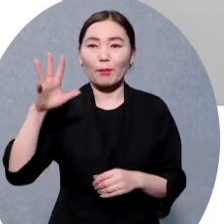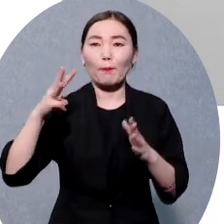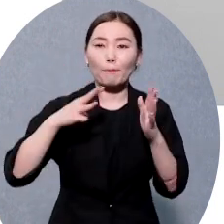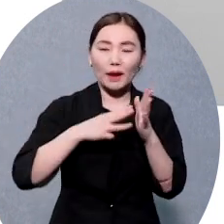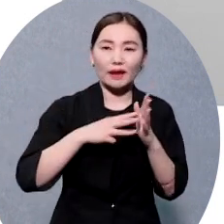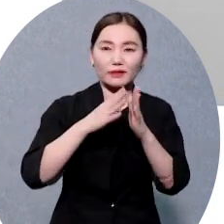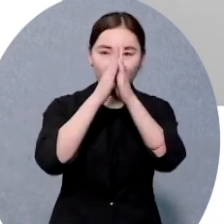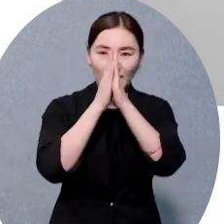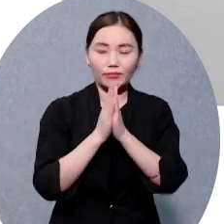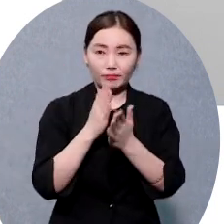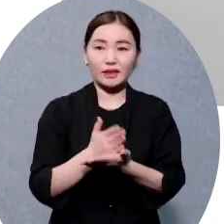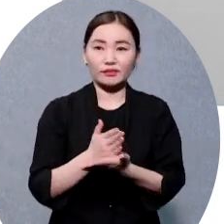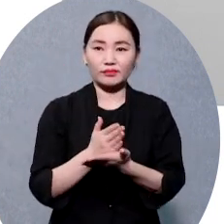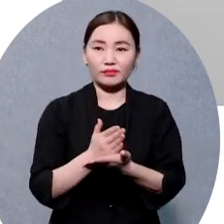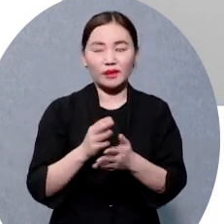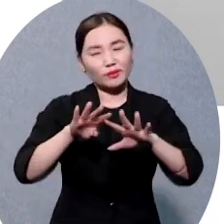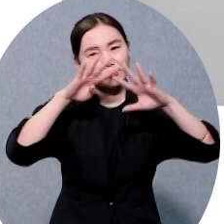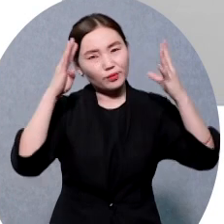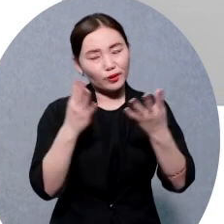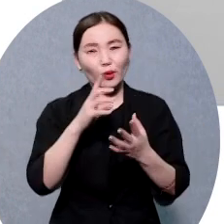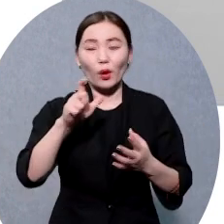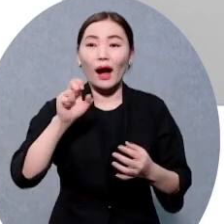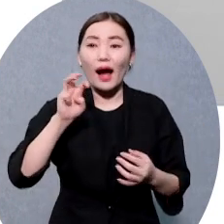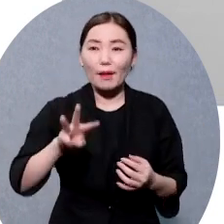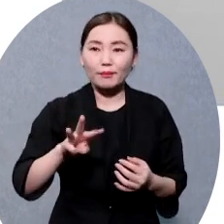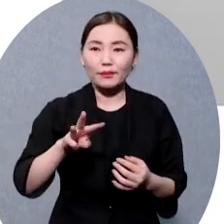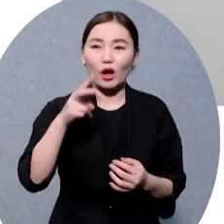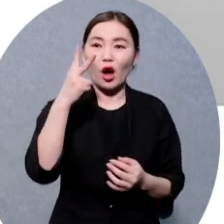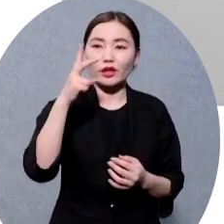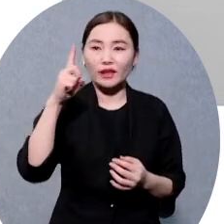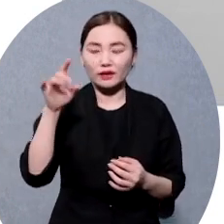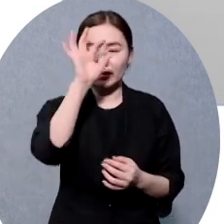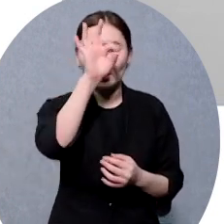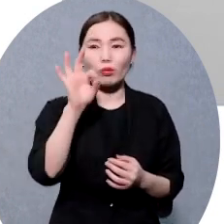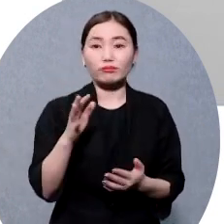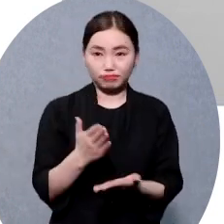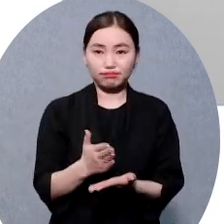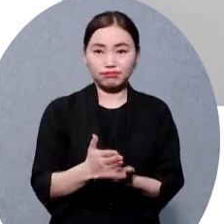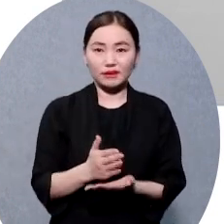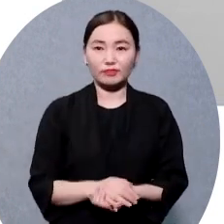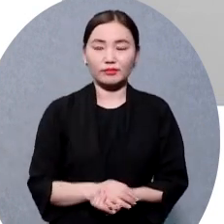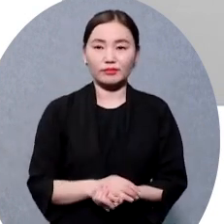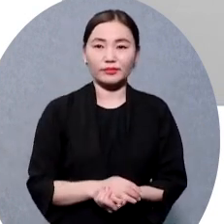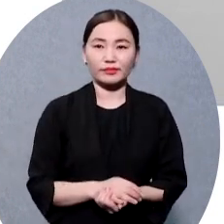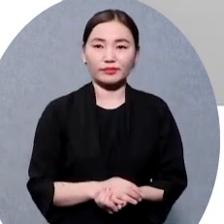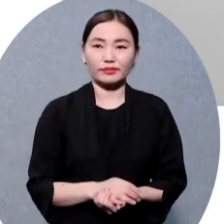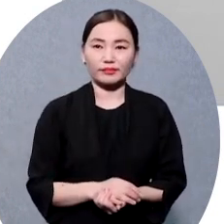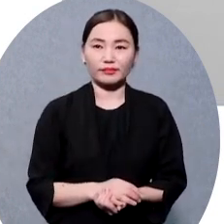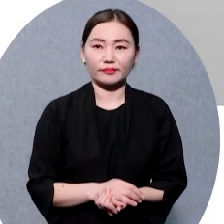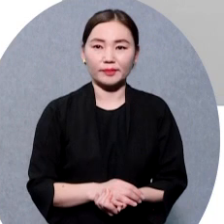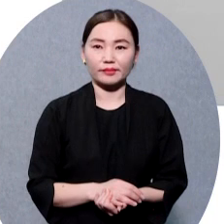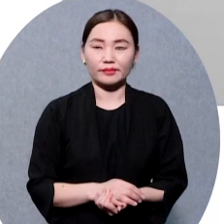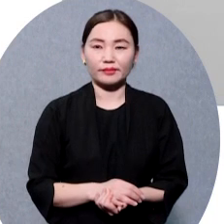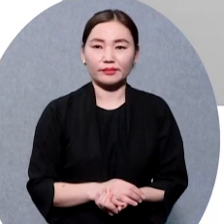харьцуулахад 21% эзэлдэг байсан байна. За тэгвэл бүгдээр нэг бодлого бодъё. Тэгэхээр зэрэг энэ